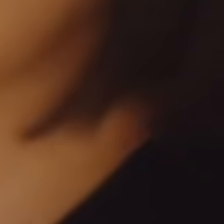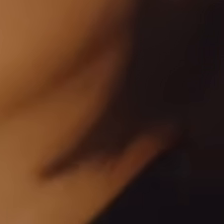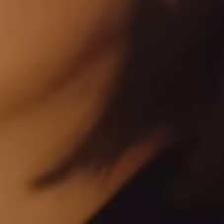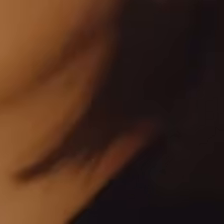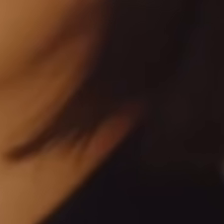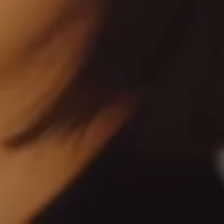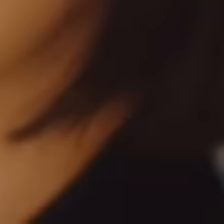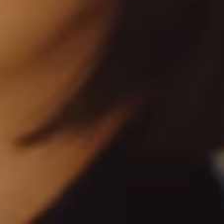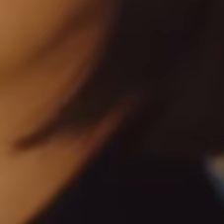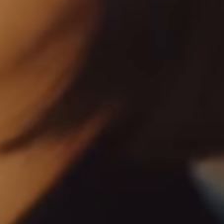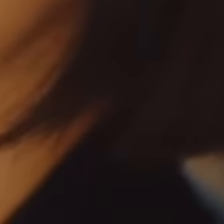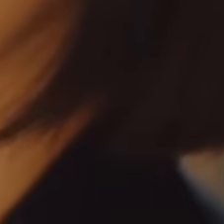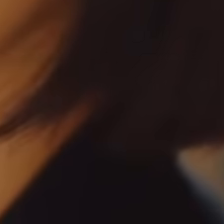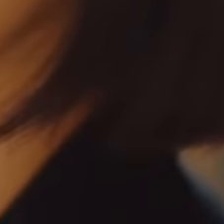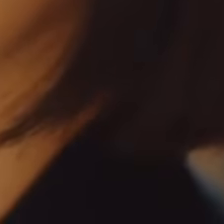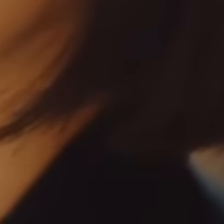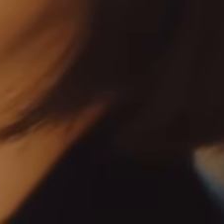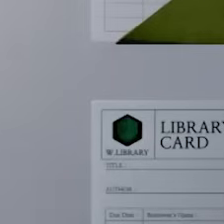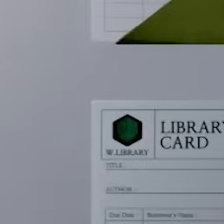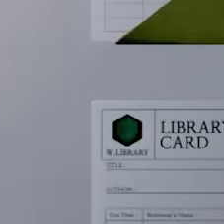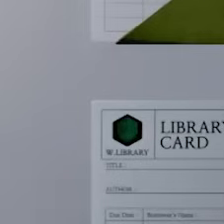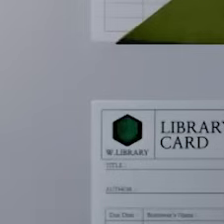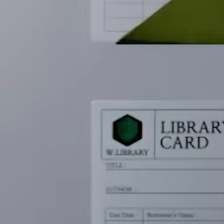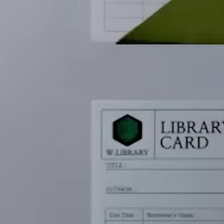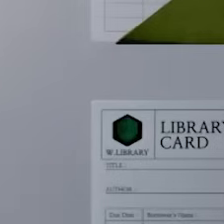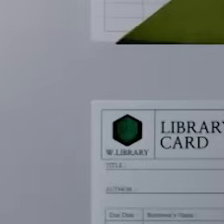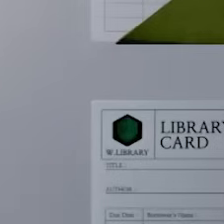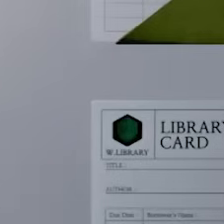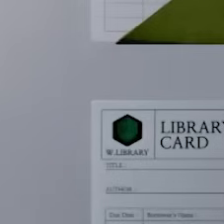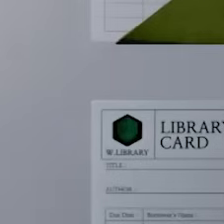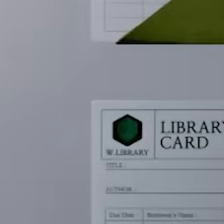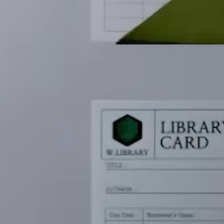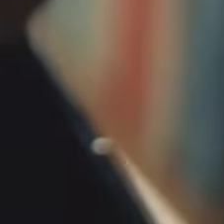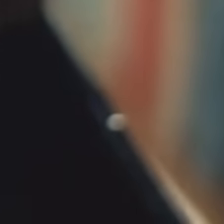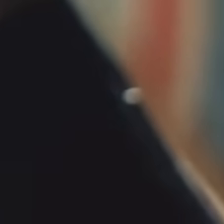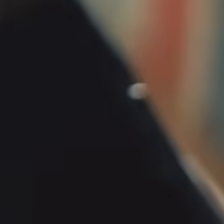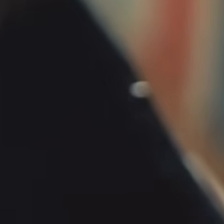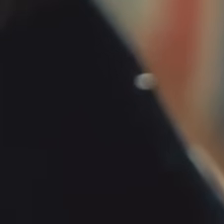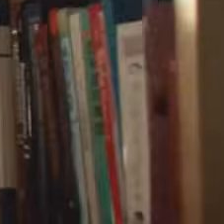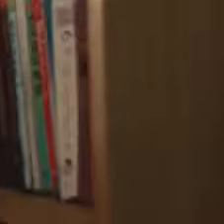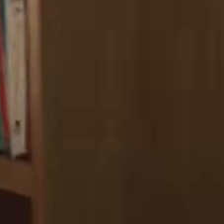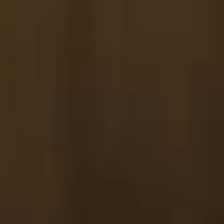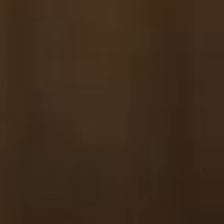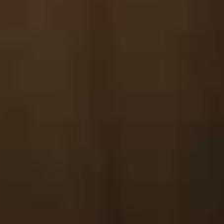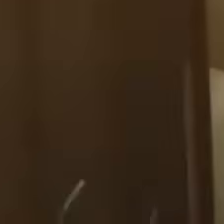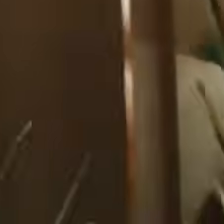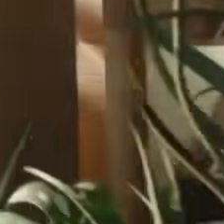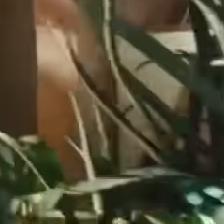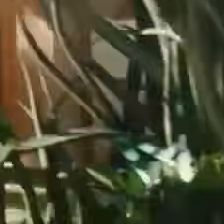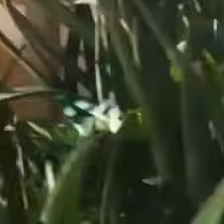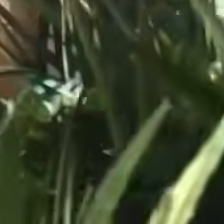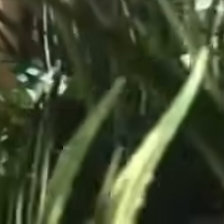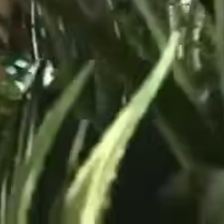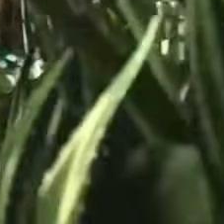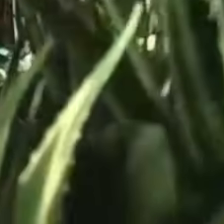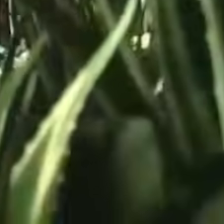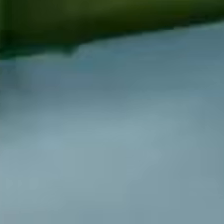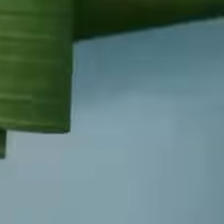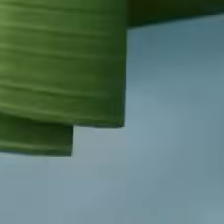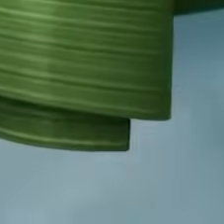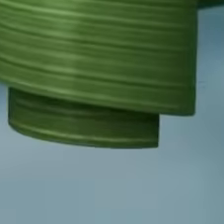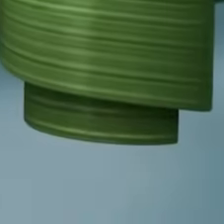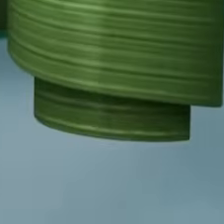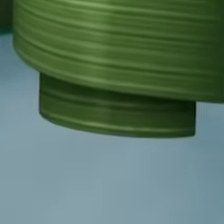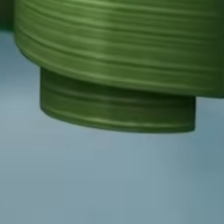나 욕심 많은 편 내 건강 가족 건강 다 포기 못해 이게 바로 요즘